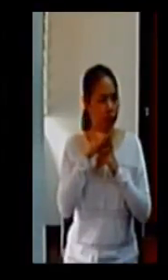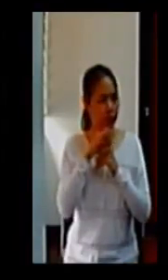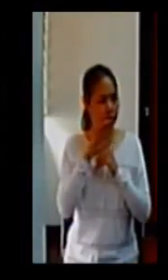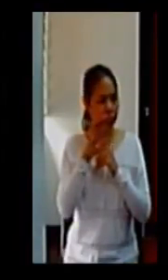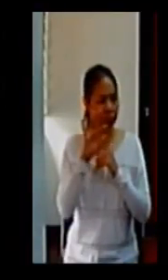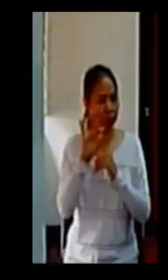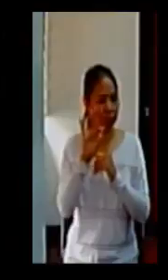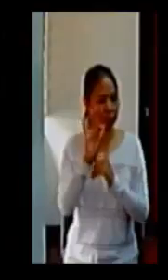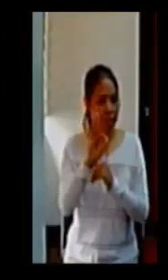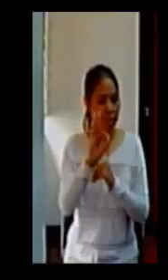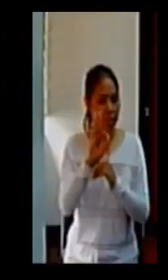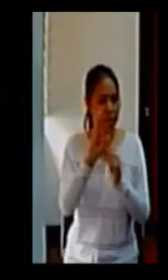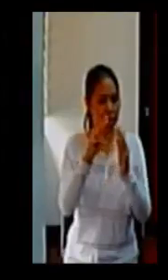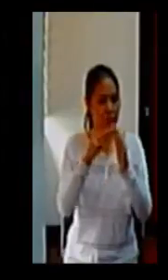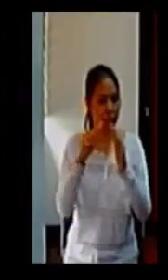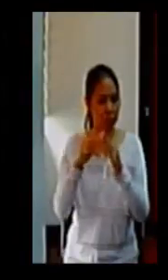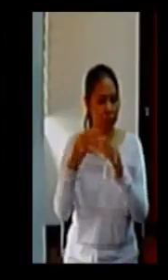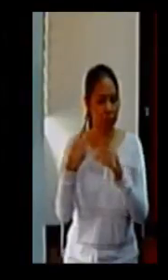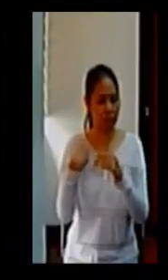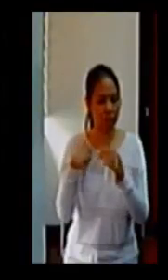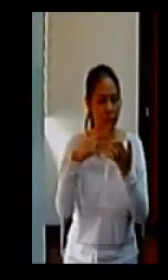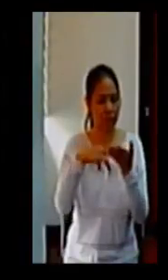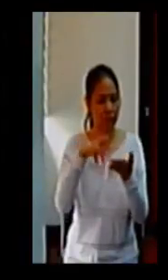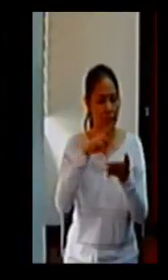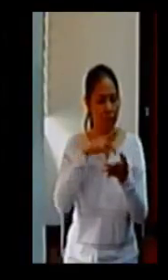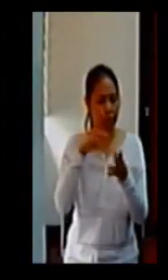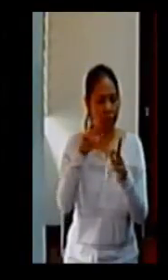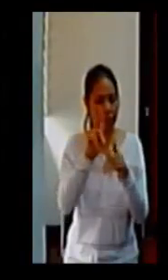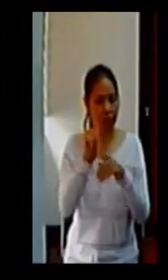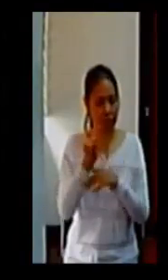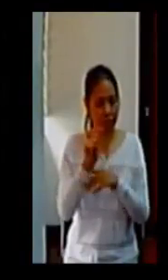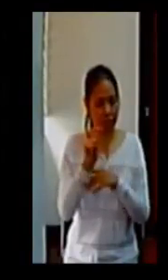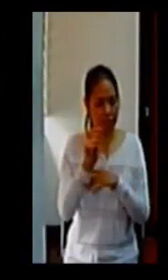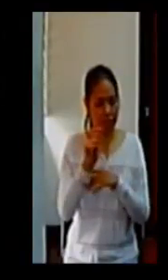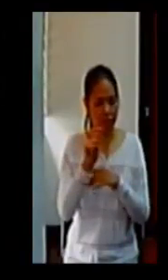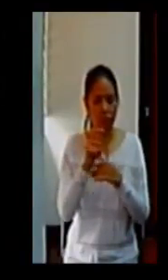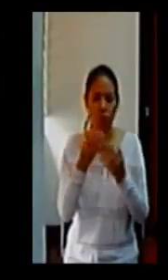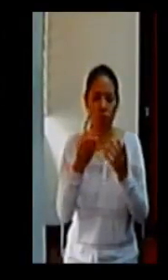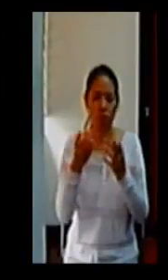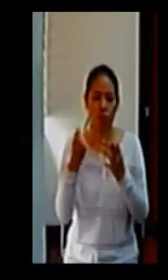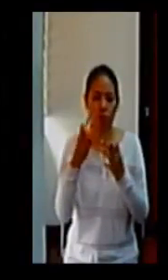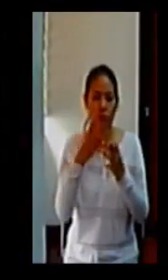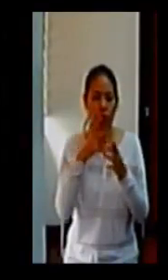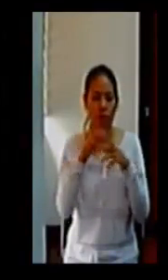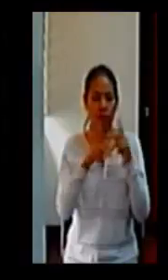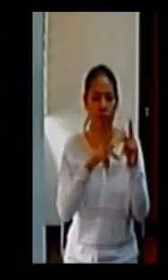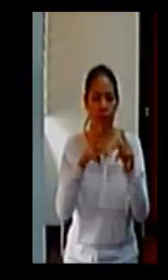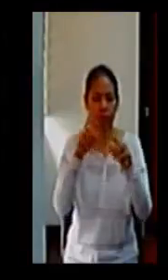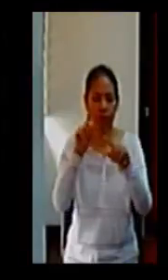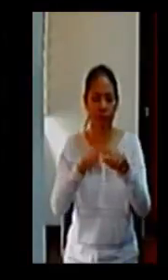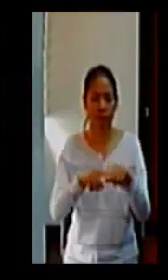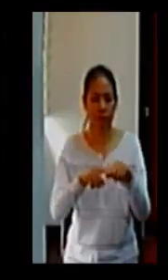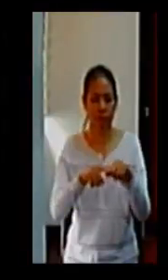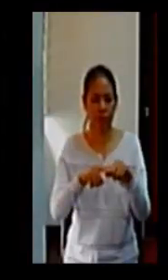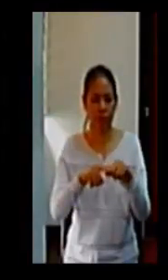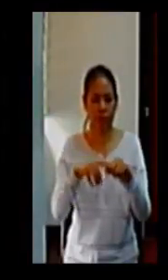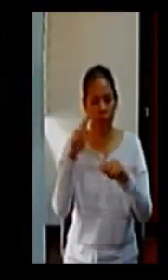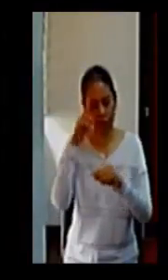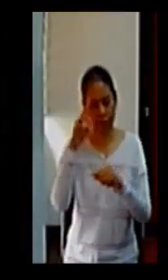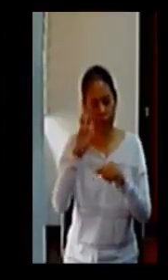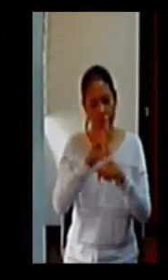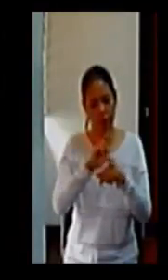these municipalities have rice terraces in which people are dependent upon for